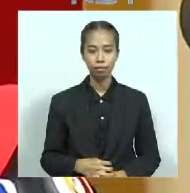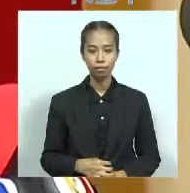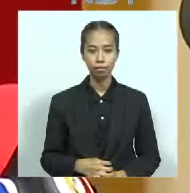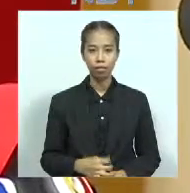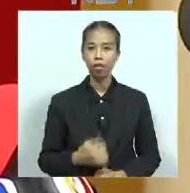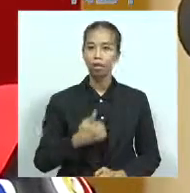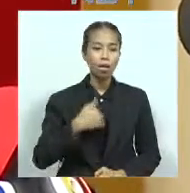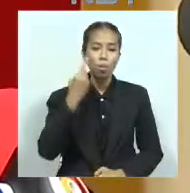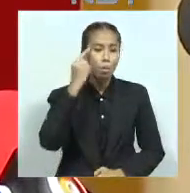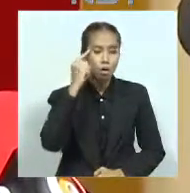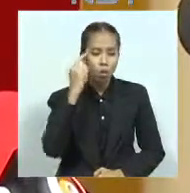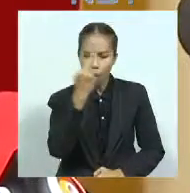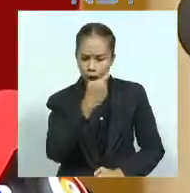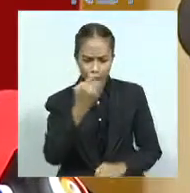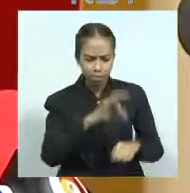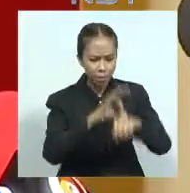้ ไม่รู้ที่ไม่